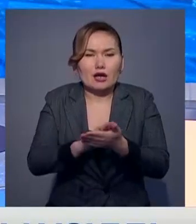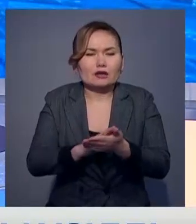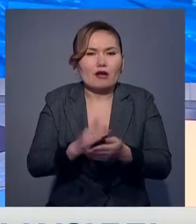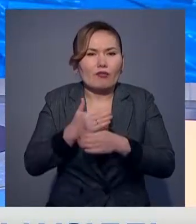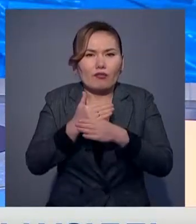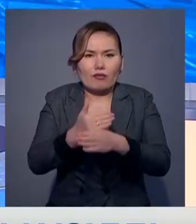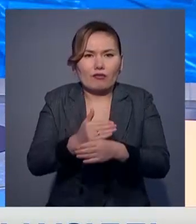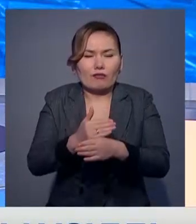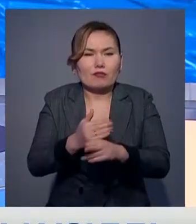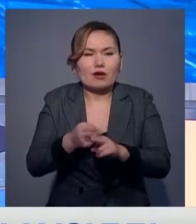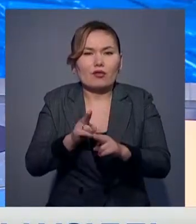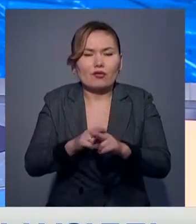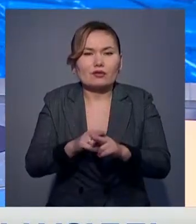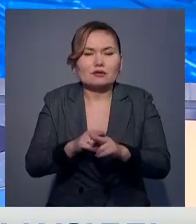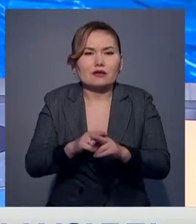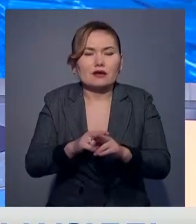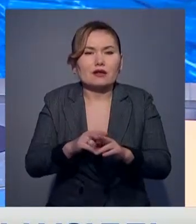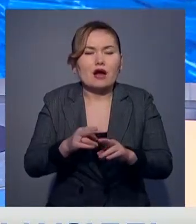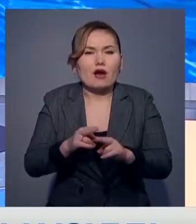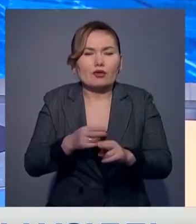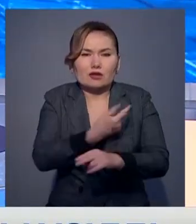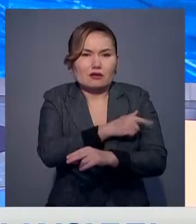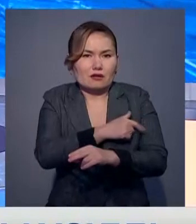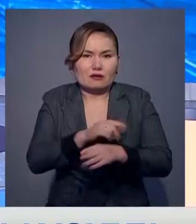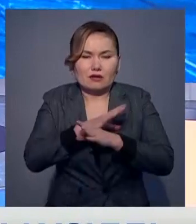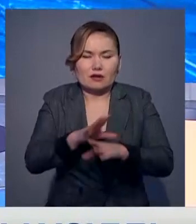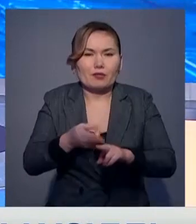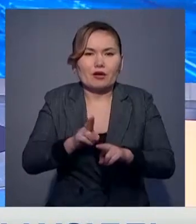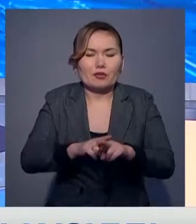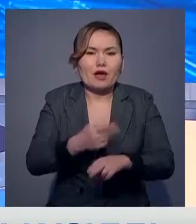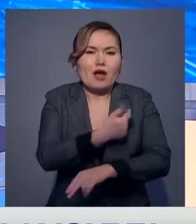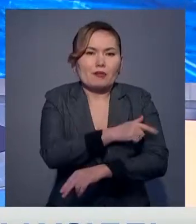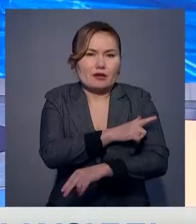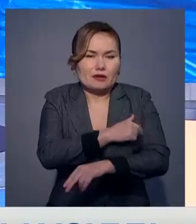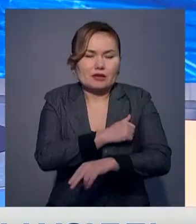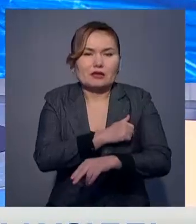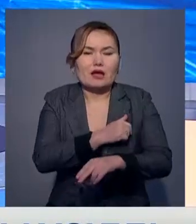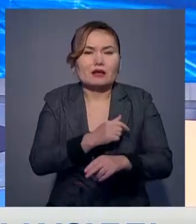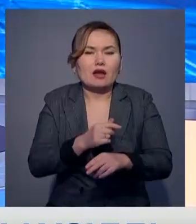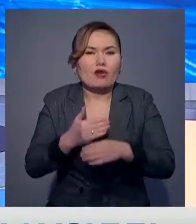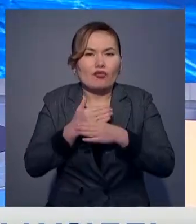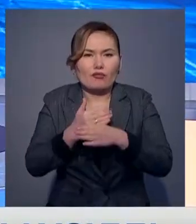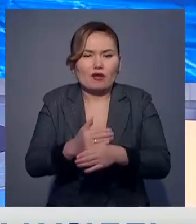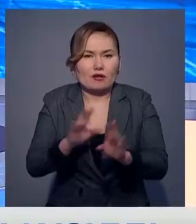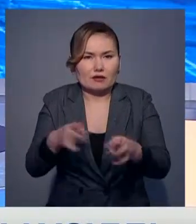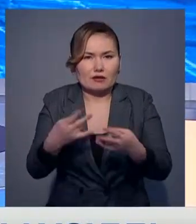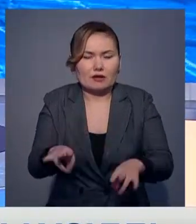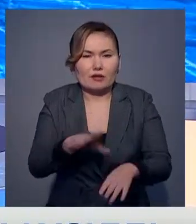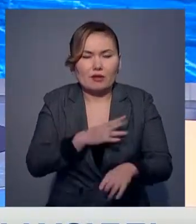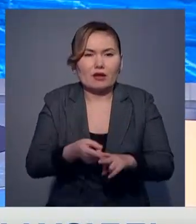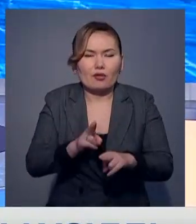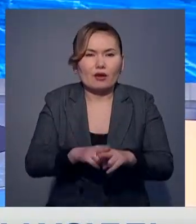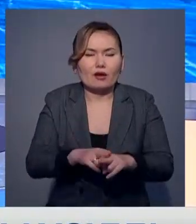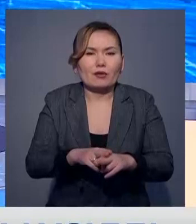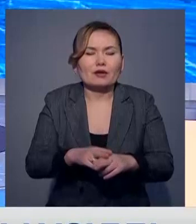біз жасалған пункттер бәріне жеткізілді. Ешқандай мынау медициналық көмекке қажет болған, онда ешқандай факт жоқ бізде қазір. Төтенше